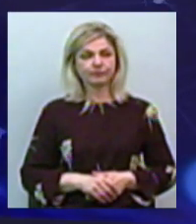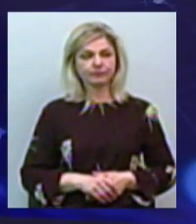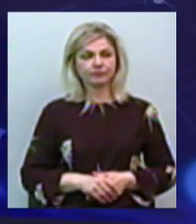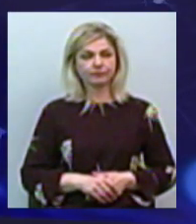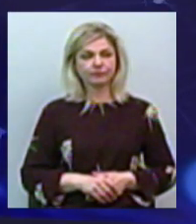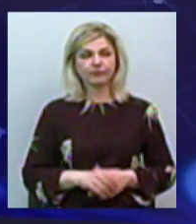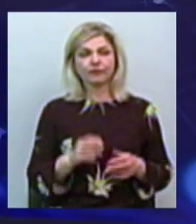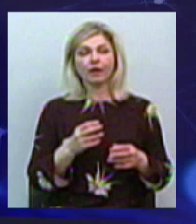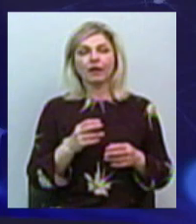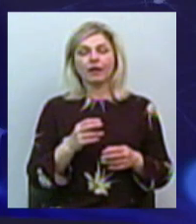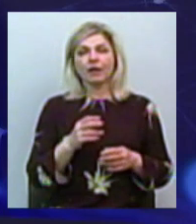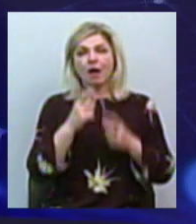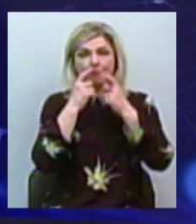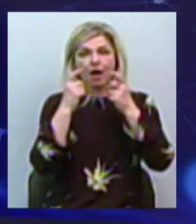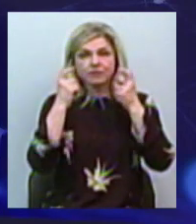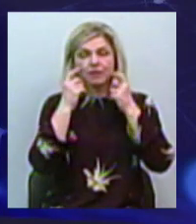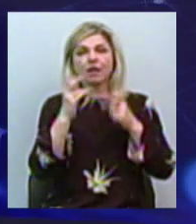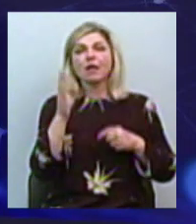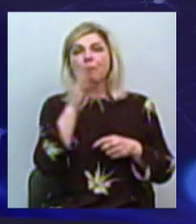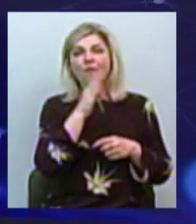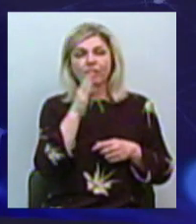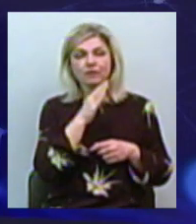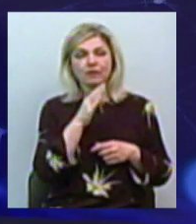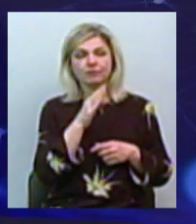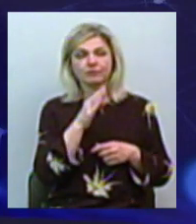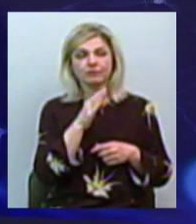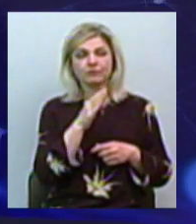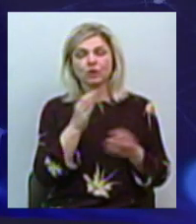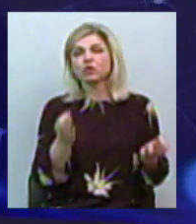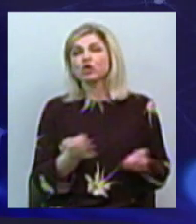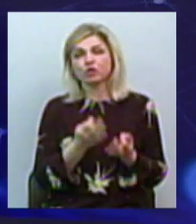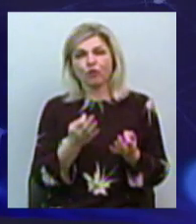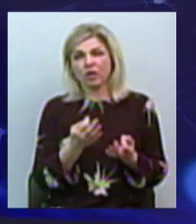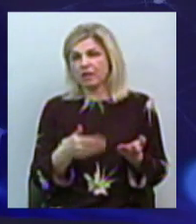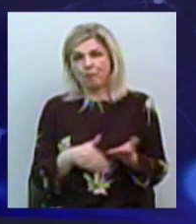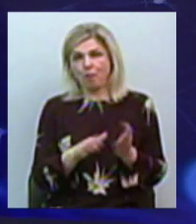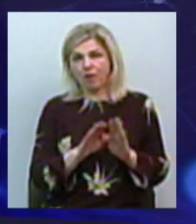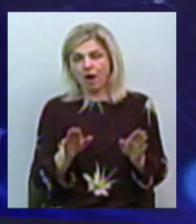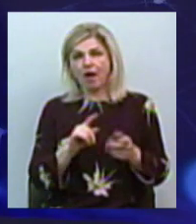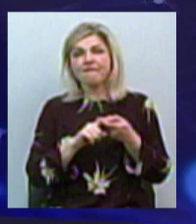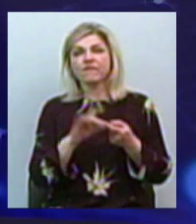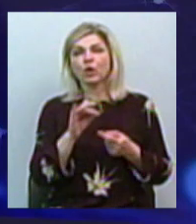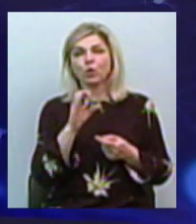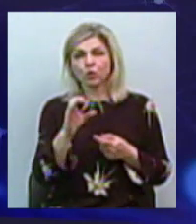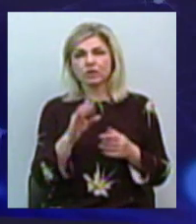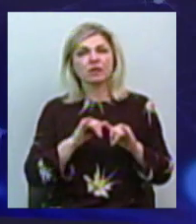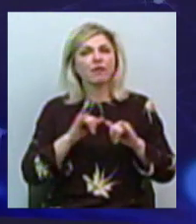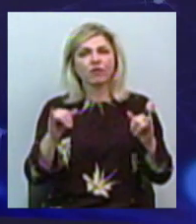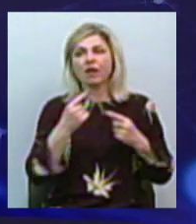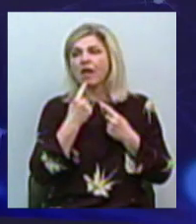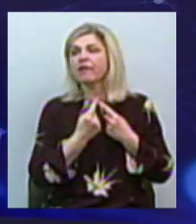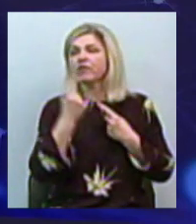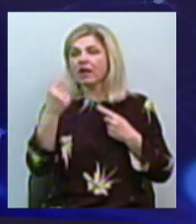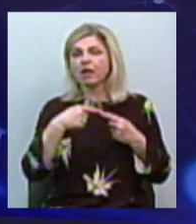цього не обов'язково. Та маска на повітрі, вона нічого фактично не дає, бо вірус справді не поширюється на дуже велику відстань.